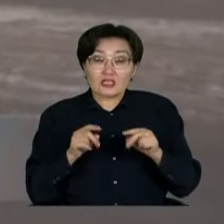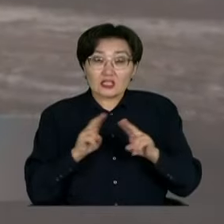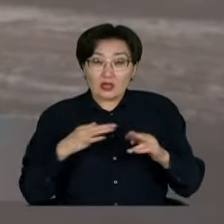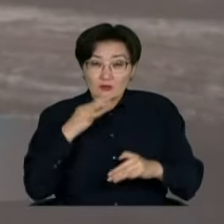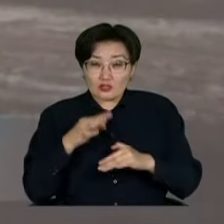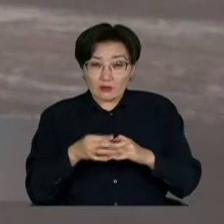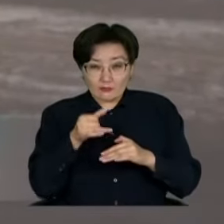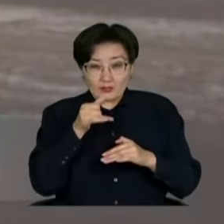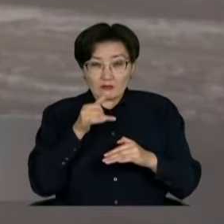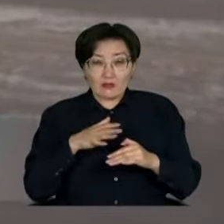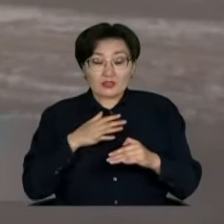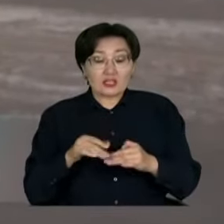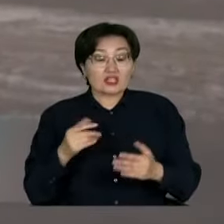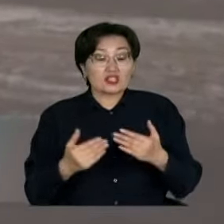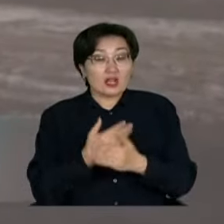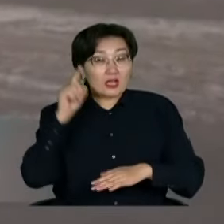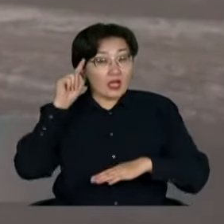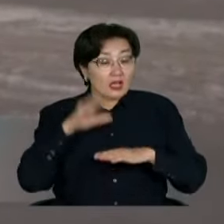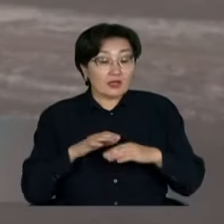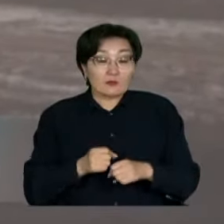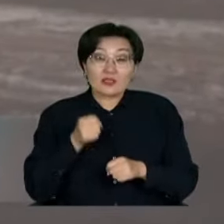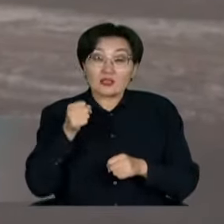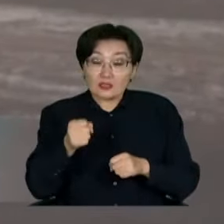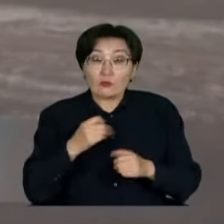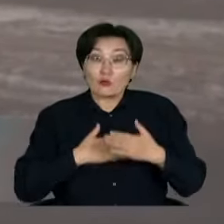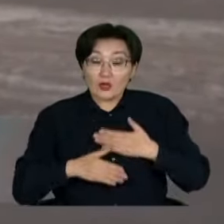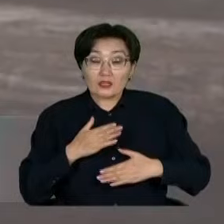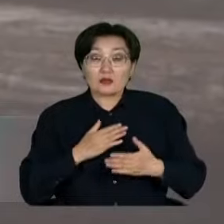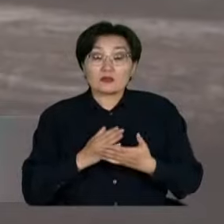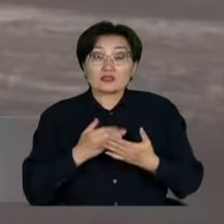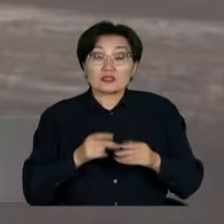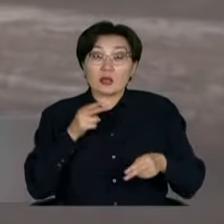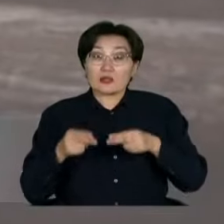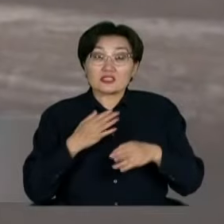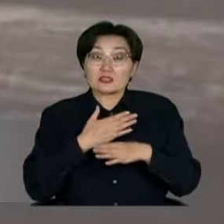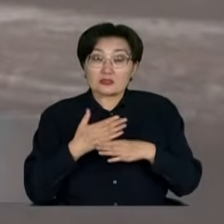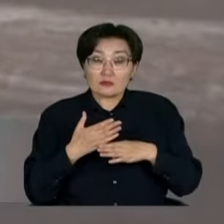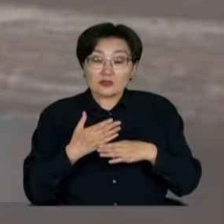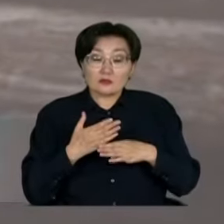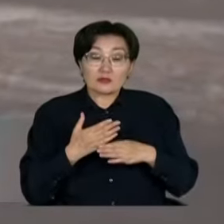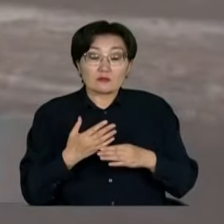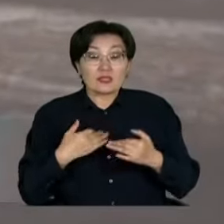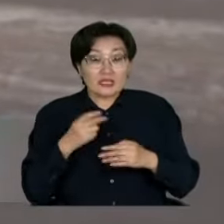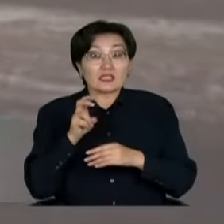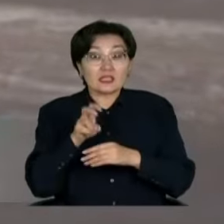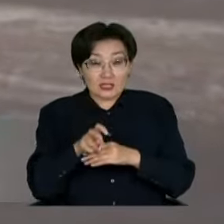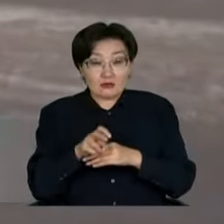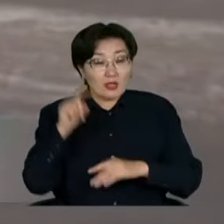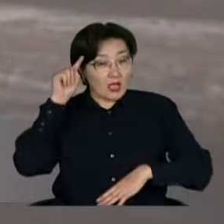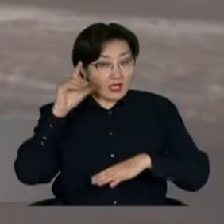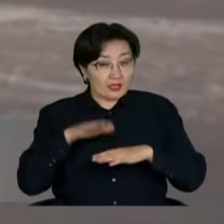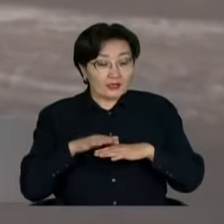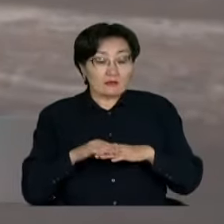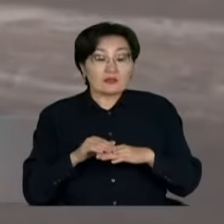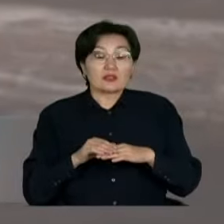бере алмайды. Мына жаңа әкім келді деп қуанып едік. Міне өзім операциядан кейін зорға қисандап келдім. Әкімге деп